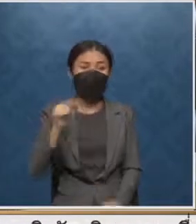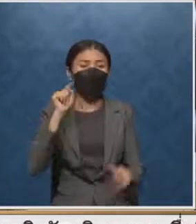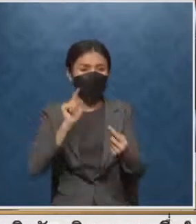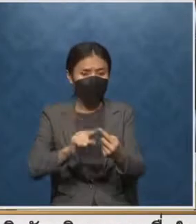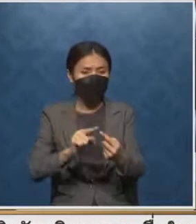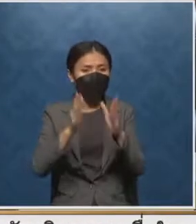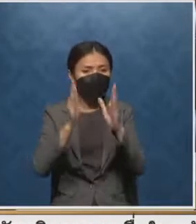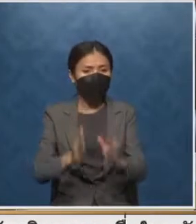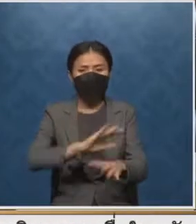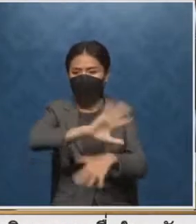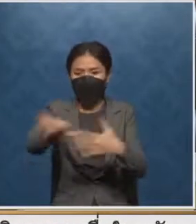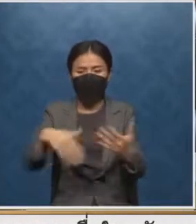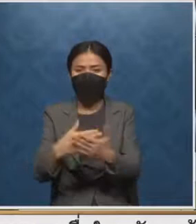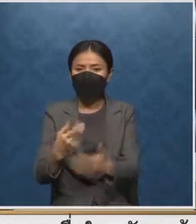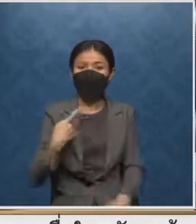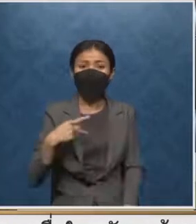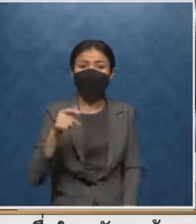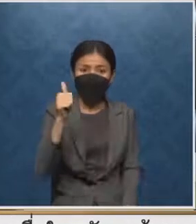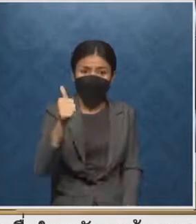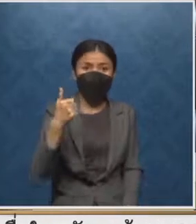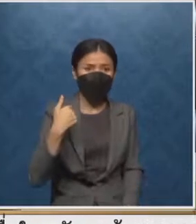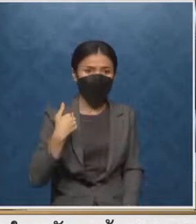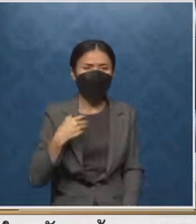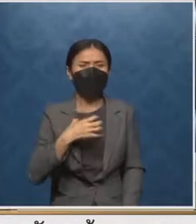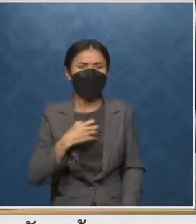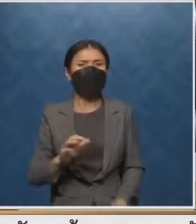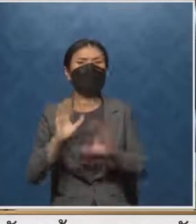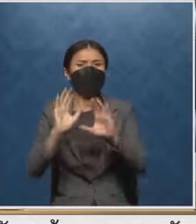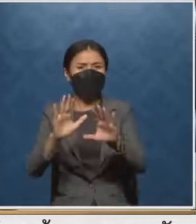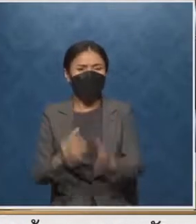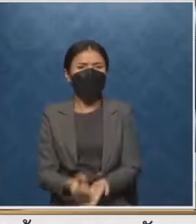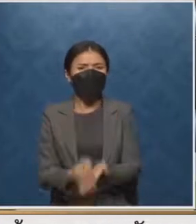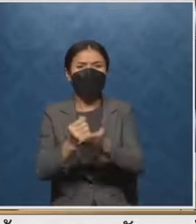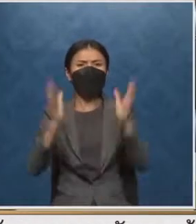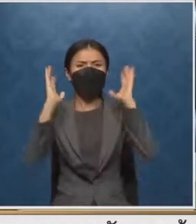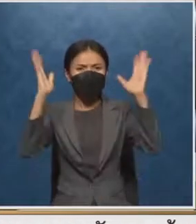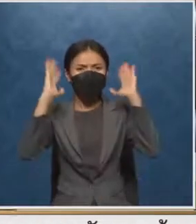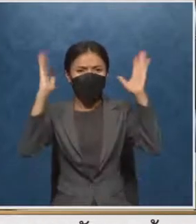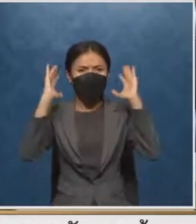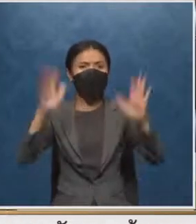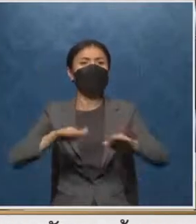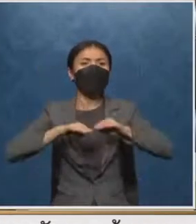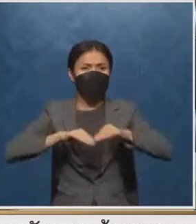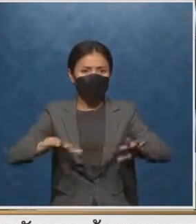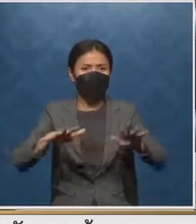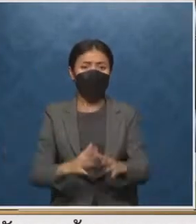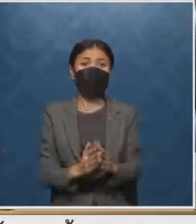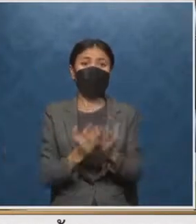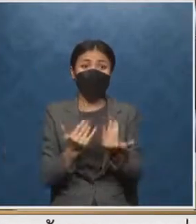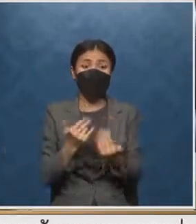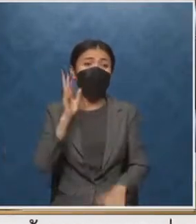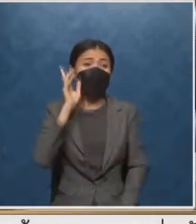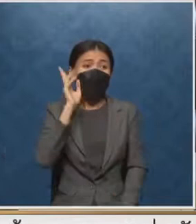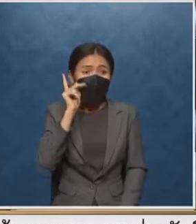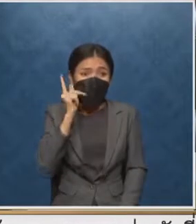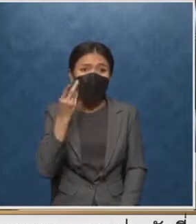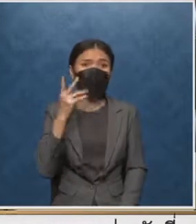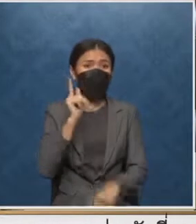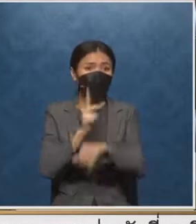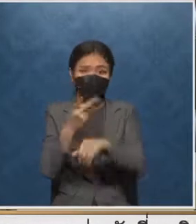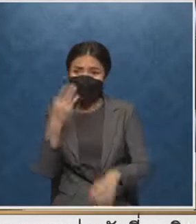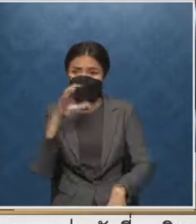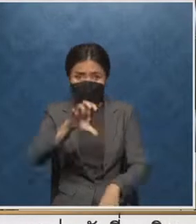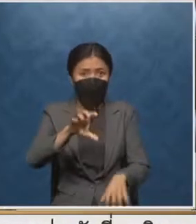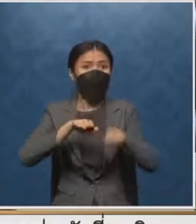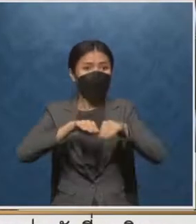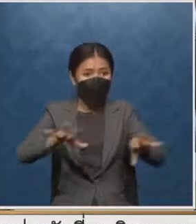กวัยนะครับอยากให้ท่านทุ่มเทนะครับวันนี้สื่อสร้างสรรค์จะมีประโยชน์นะครับแล้วท่านสำคัญมากนะครับ